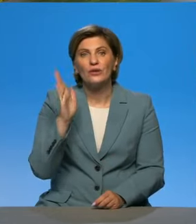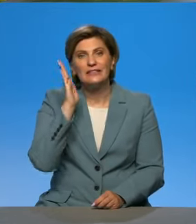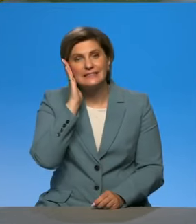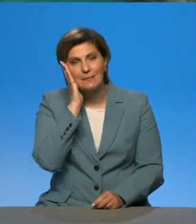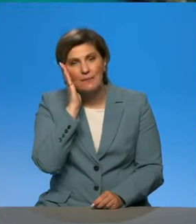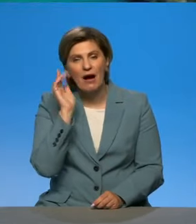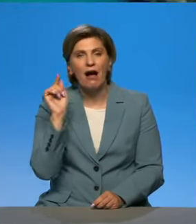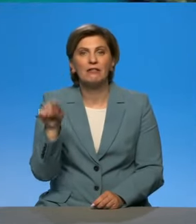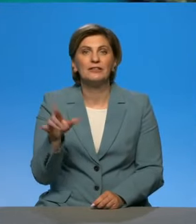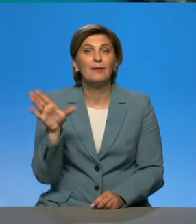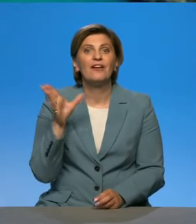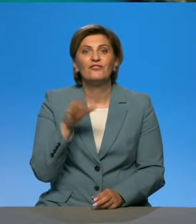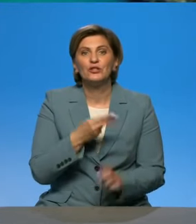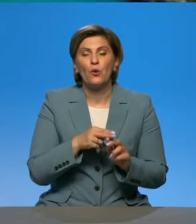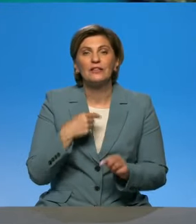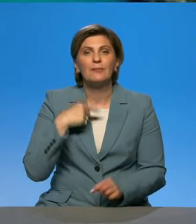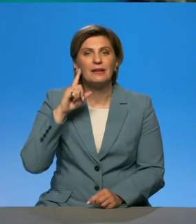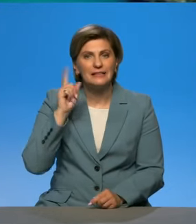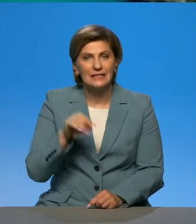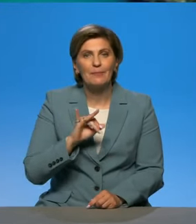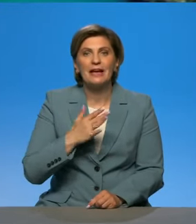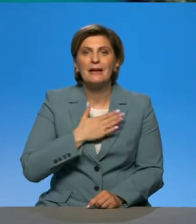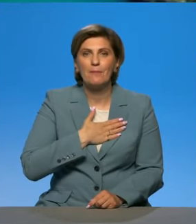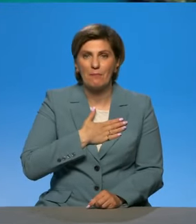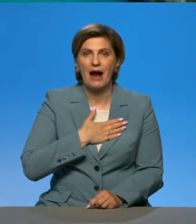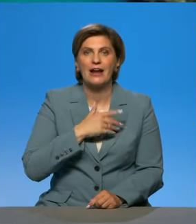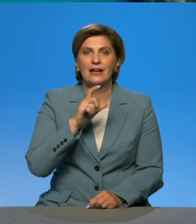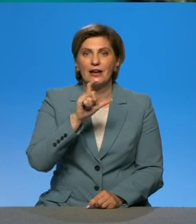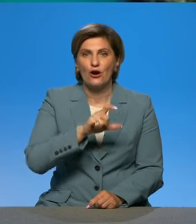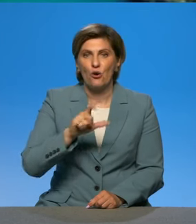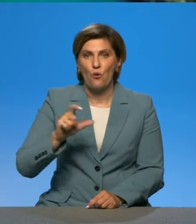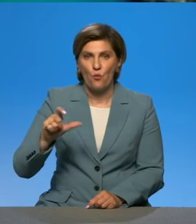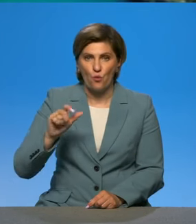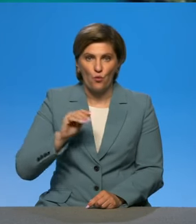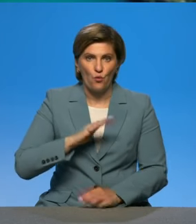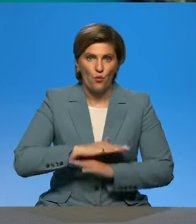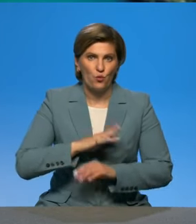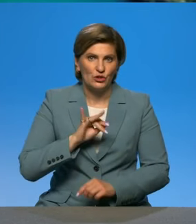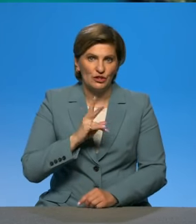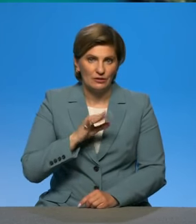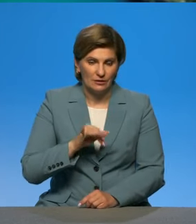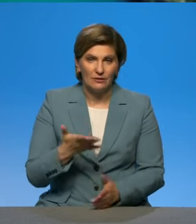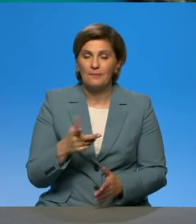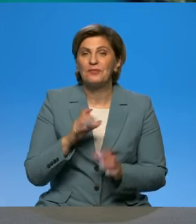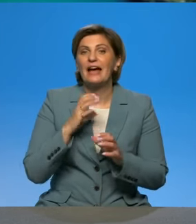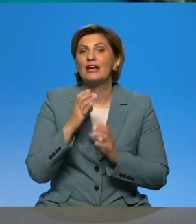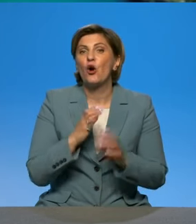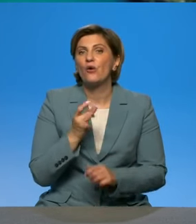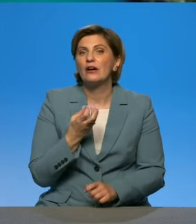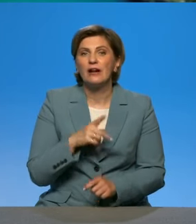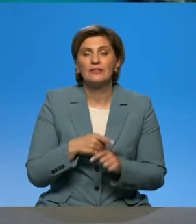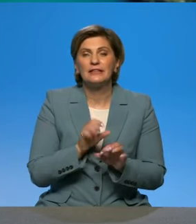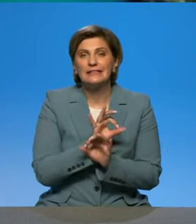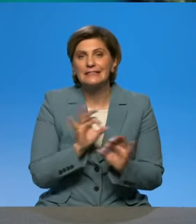это все мы знаем, и мои ученики. Поэтому я считаю, что география – замечательный предмет, который вот дает